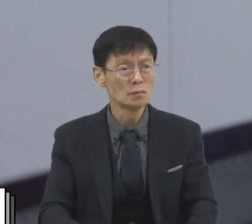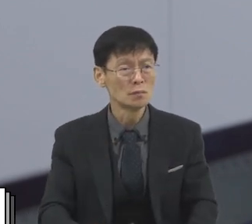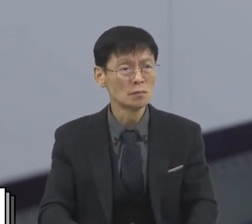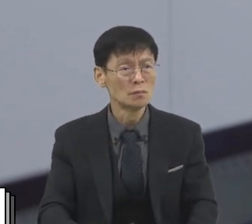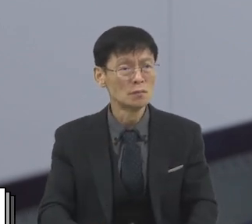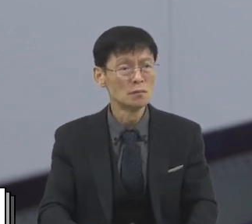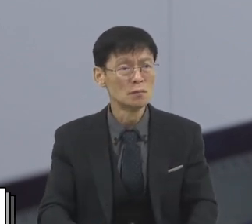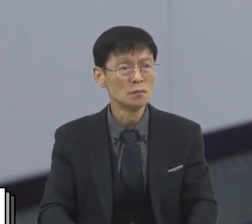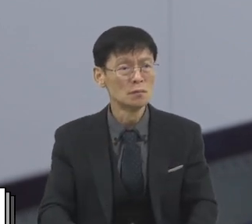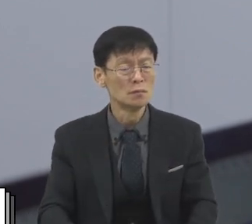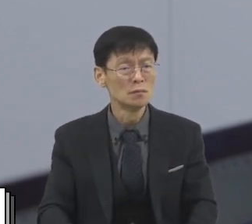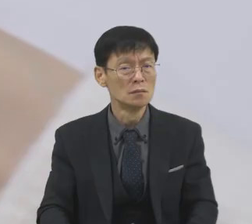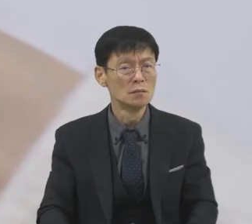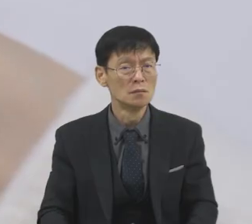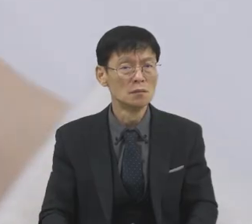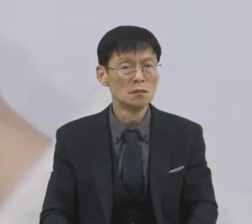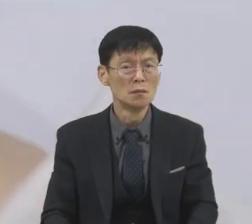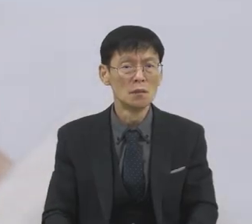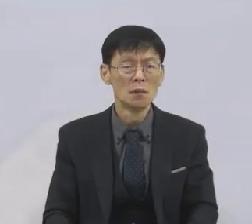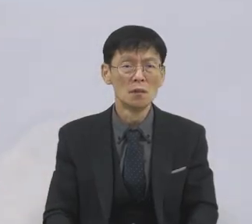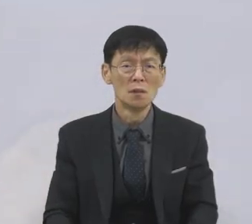같습니다.